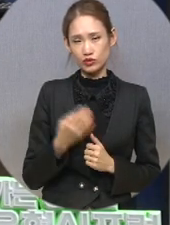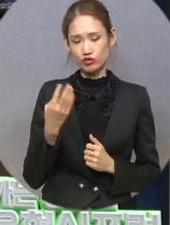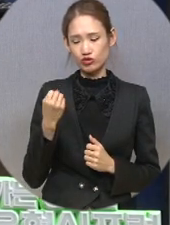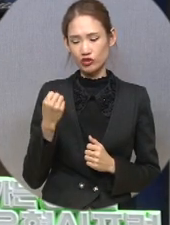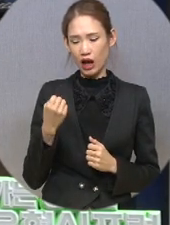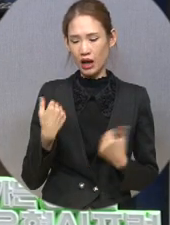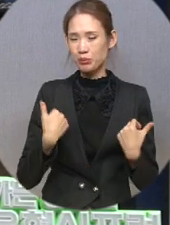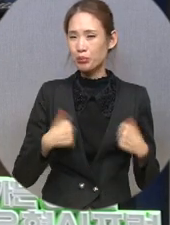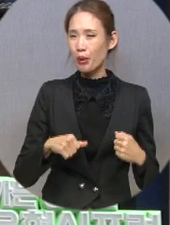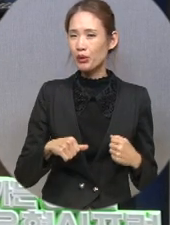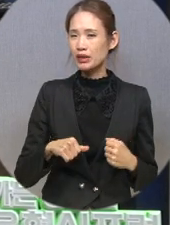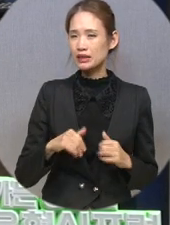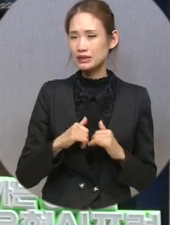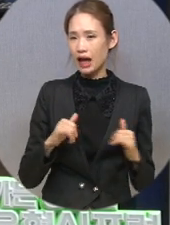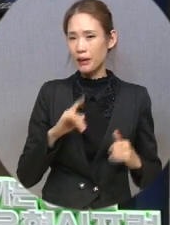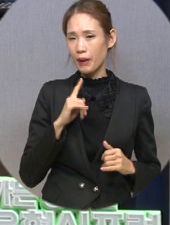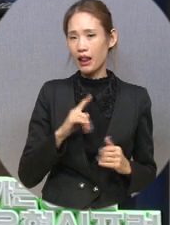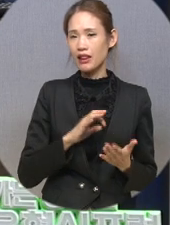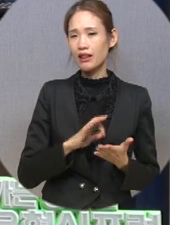수학 포기자.